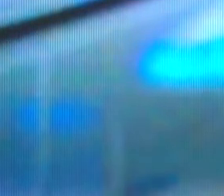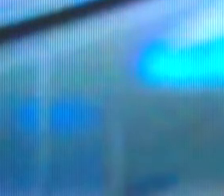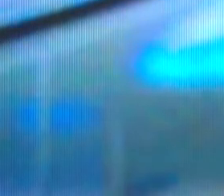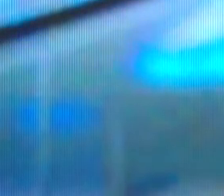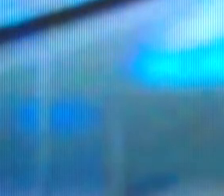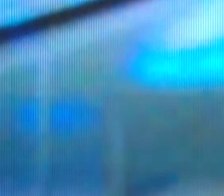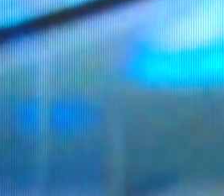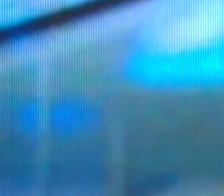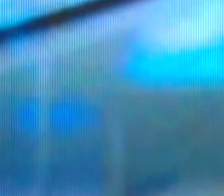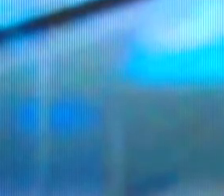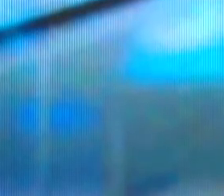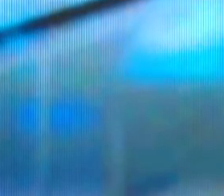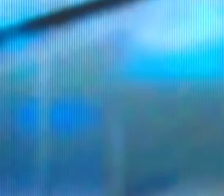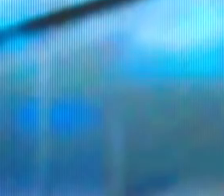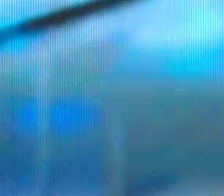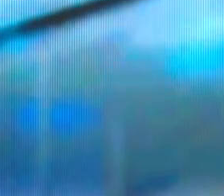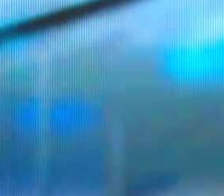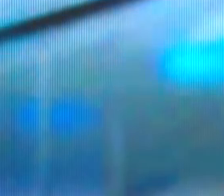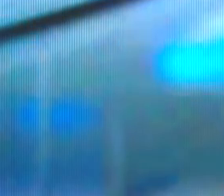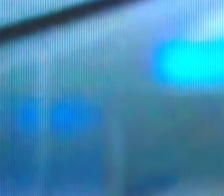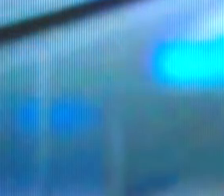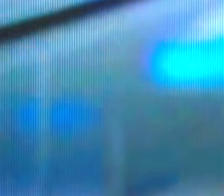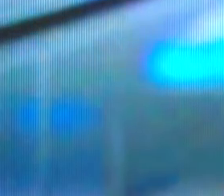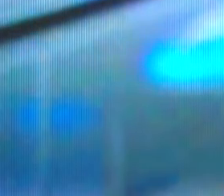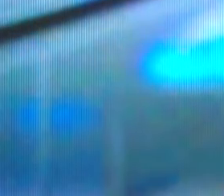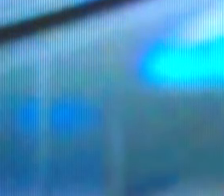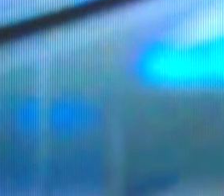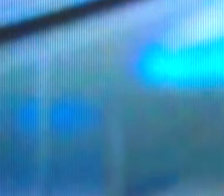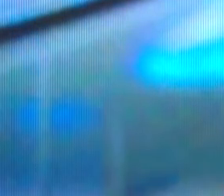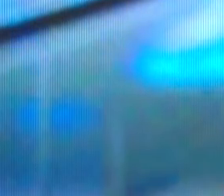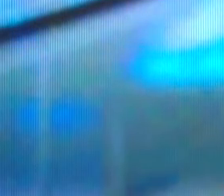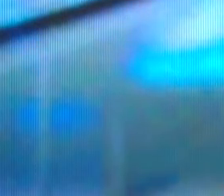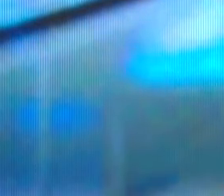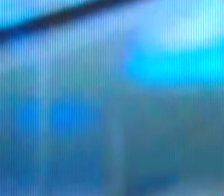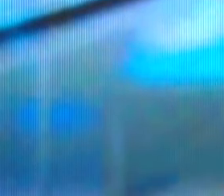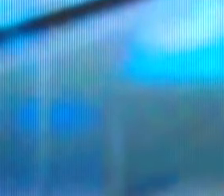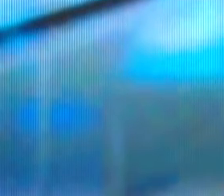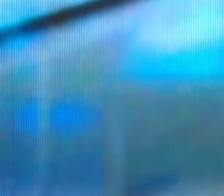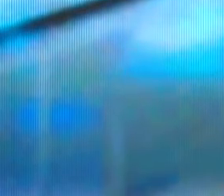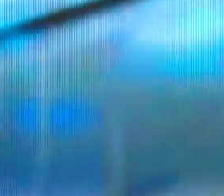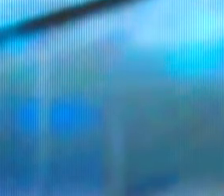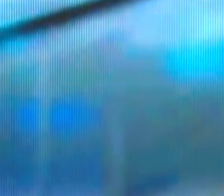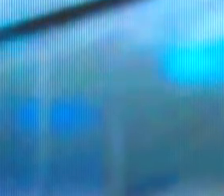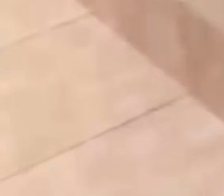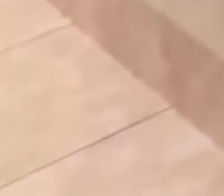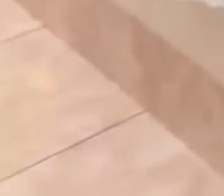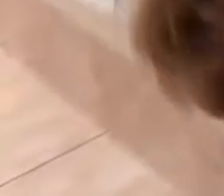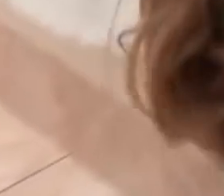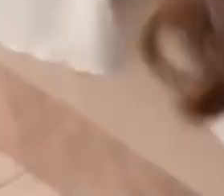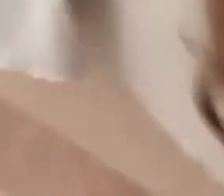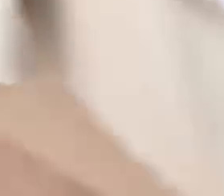שמש, שנסיעה אליו אורכת יותר משעה. כתבתנו לענייני רווחה, נופר משה פרדו, מביאה את הסיפור.